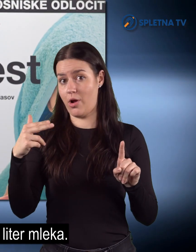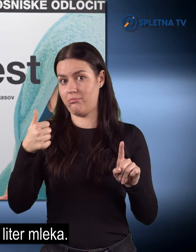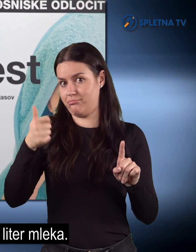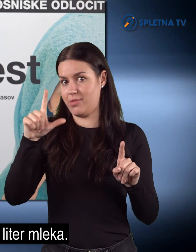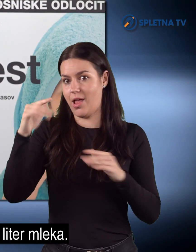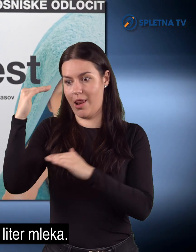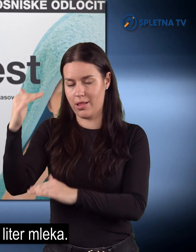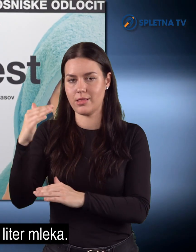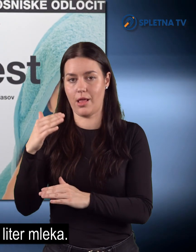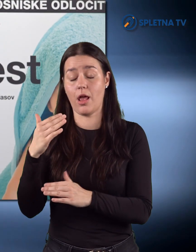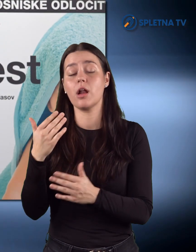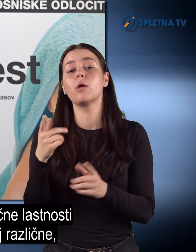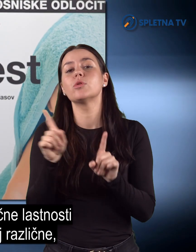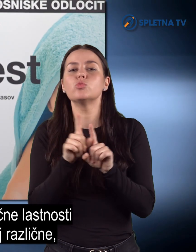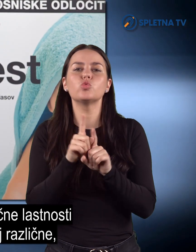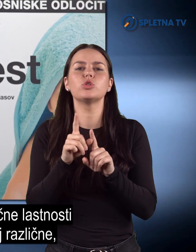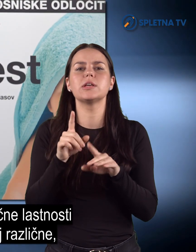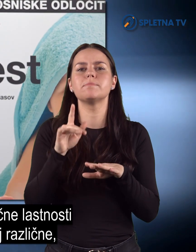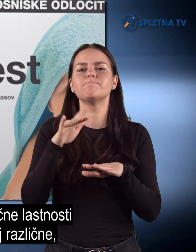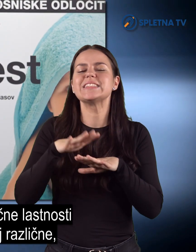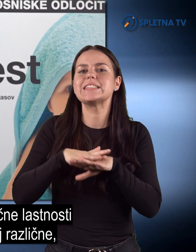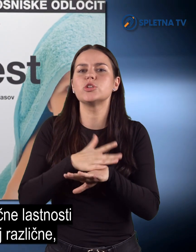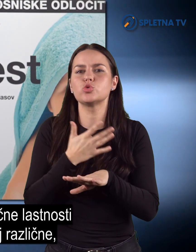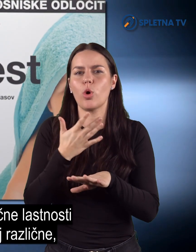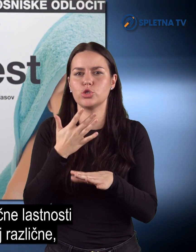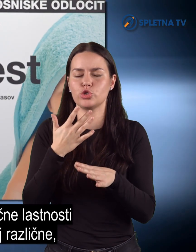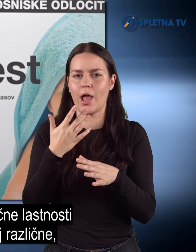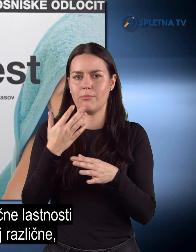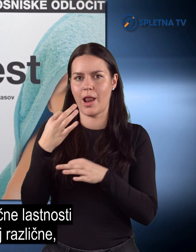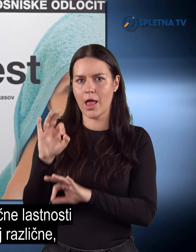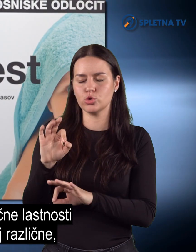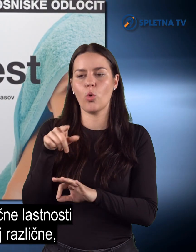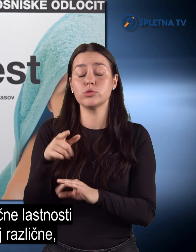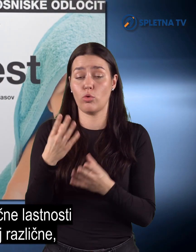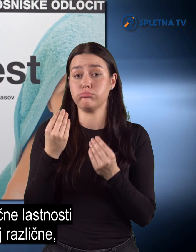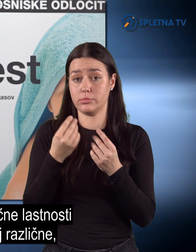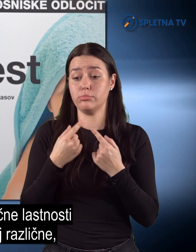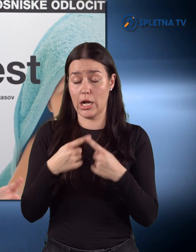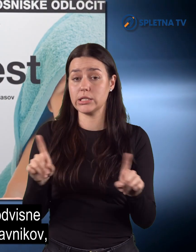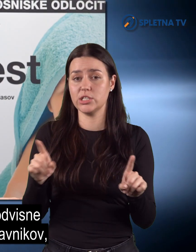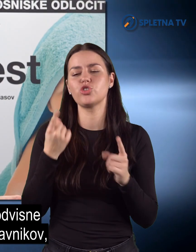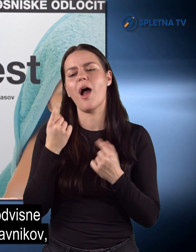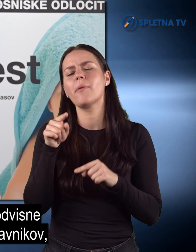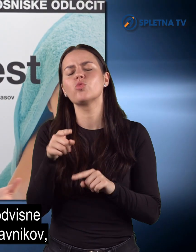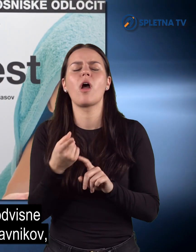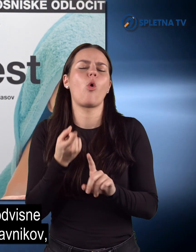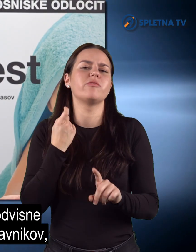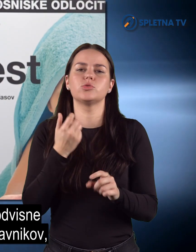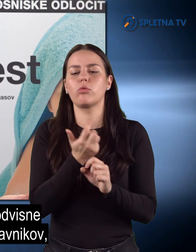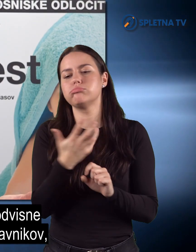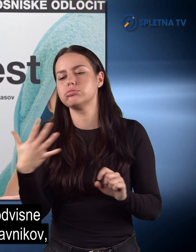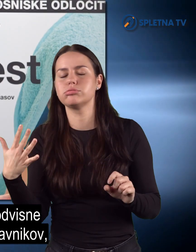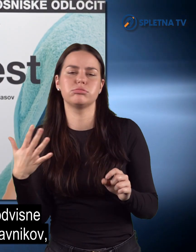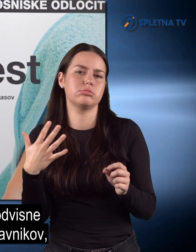liter mleka. Potem tudi seveda senzorične lastnosti so bile kar precej različne, vendar so te odvisne od